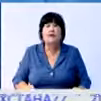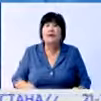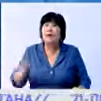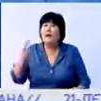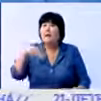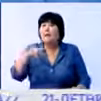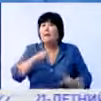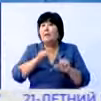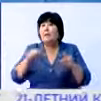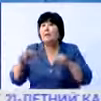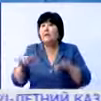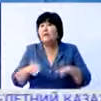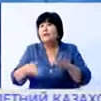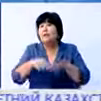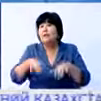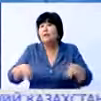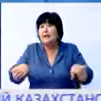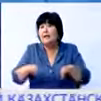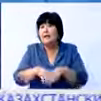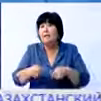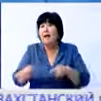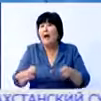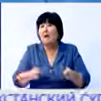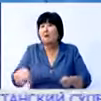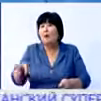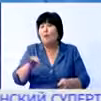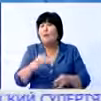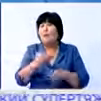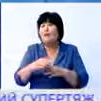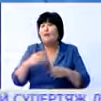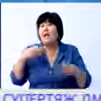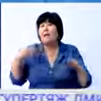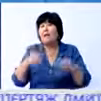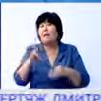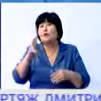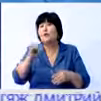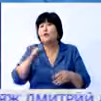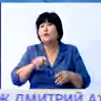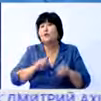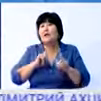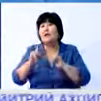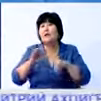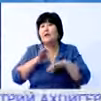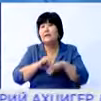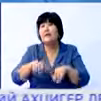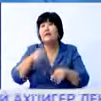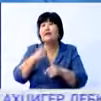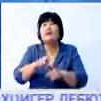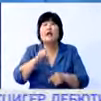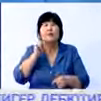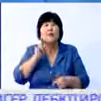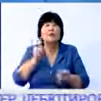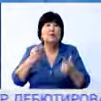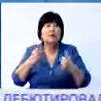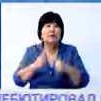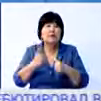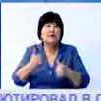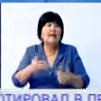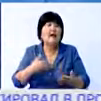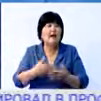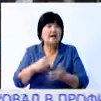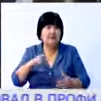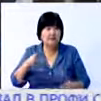Департамент по противодействию коррупции совместно с Акиматом области филиала партии Нур Отан провел собрание с участием лидеров молодежных организаций и